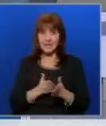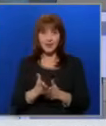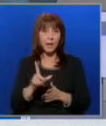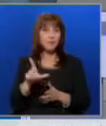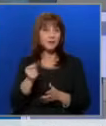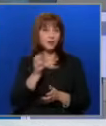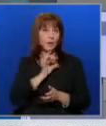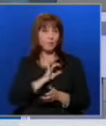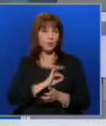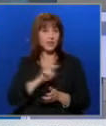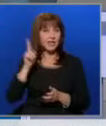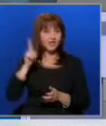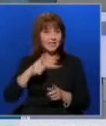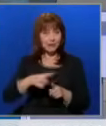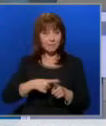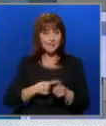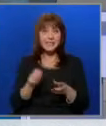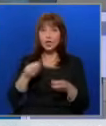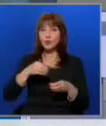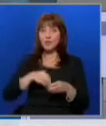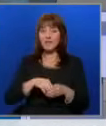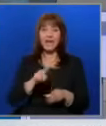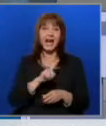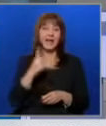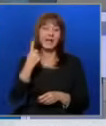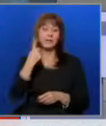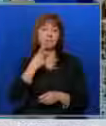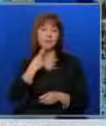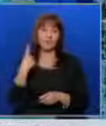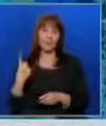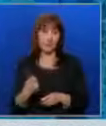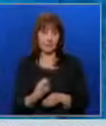ще получават всеки месец добавка, а не веднъж годишно.